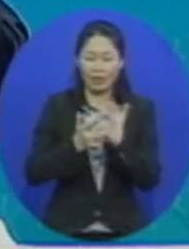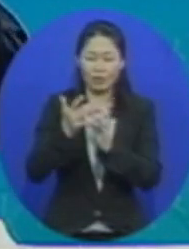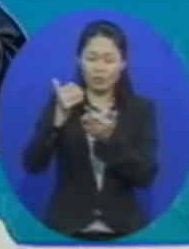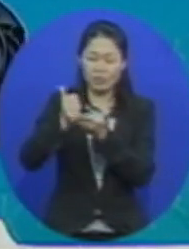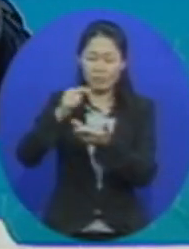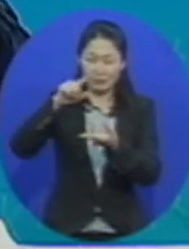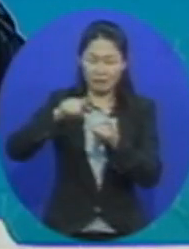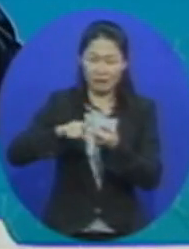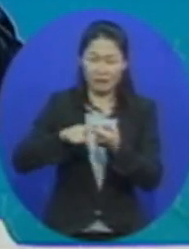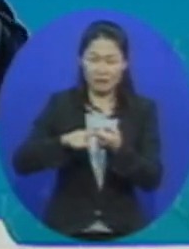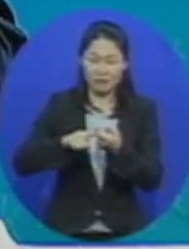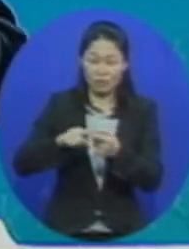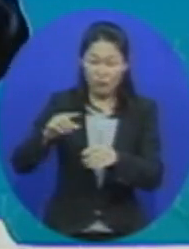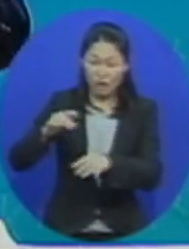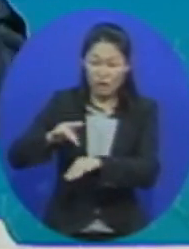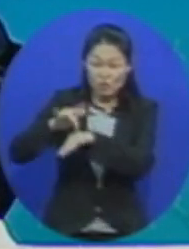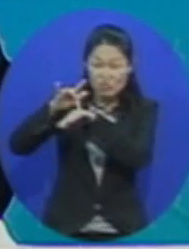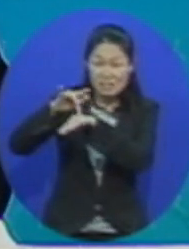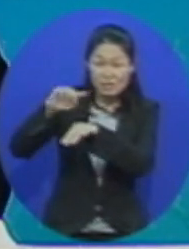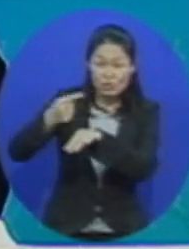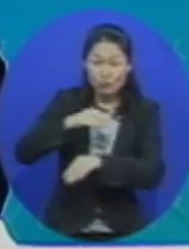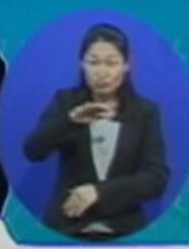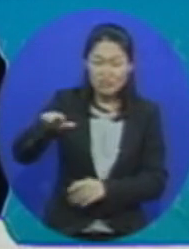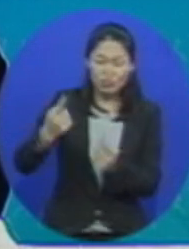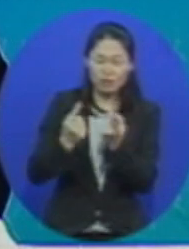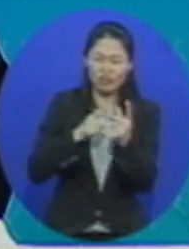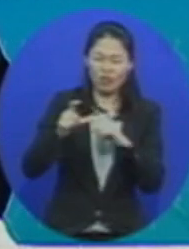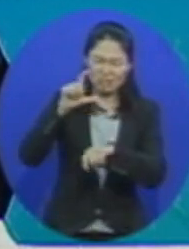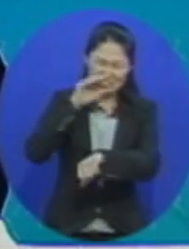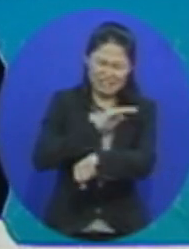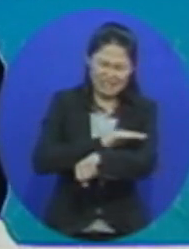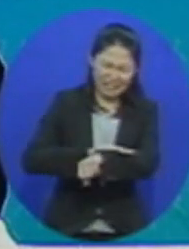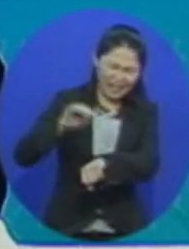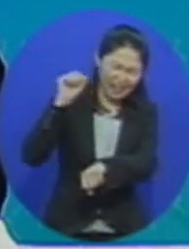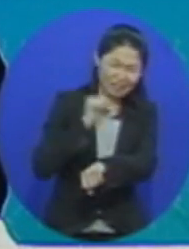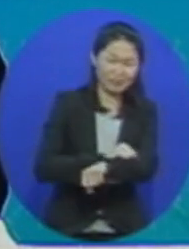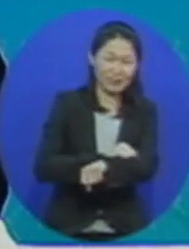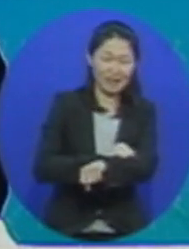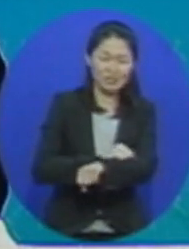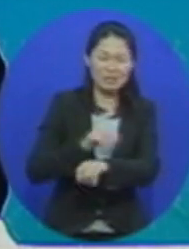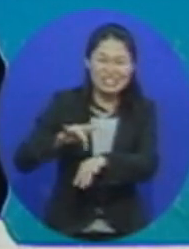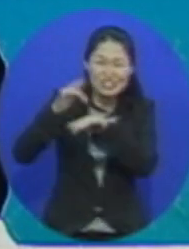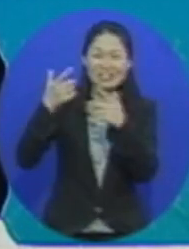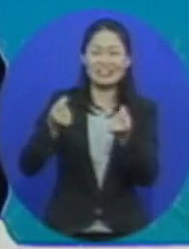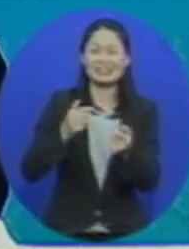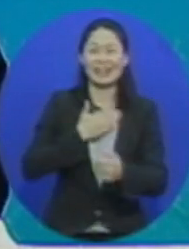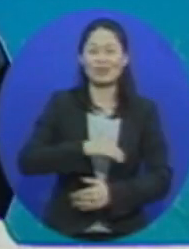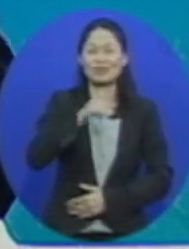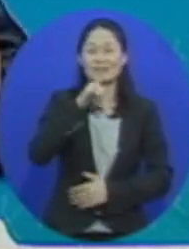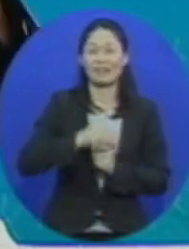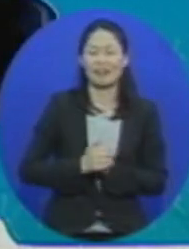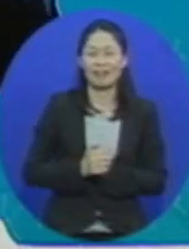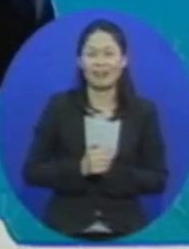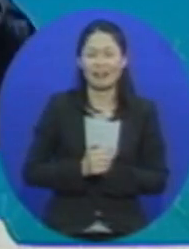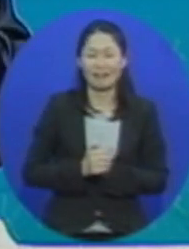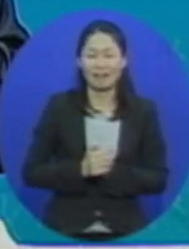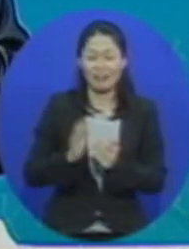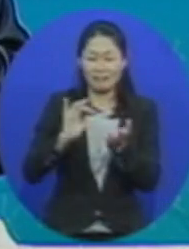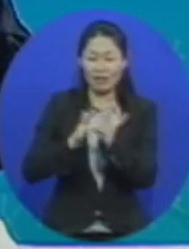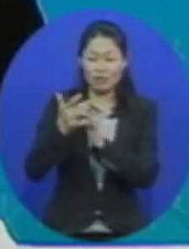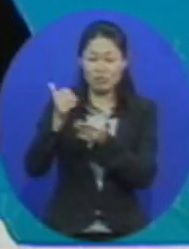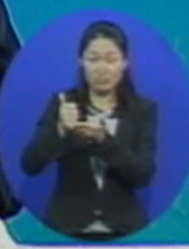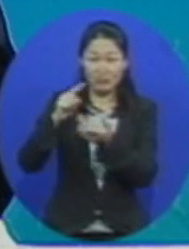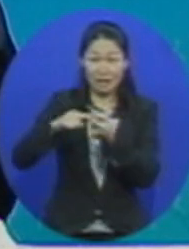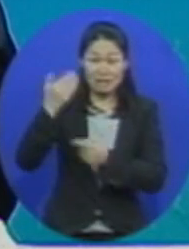대해서는 요 귀신도 우리보다 더 잘알아요 귀신같이 알아요 예수님에 대한 지식이